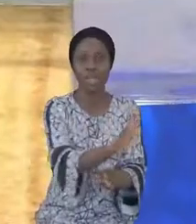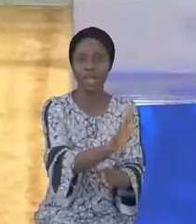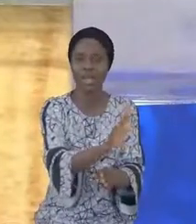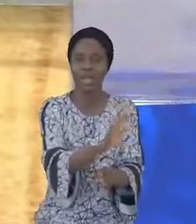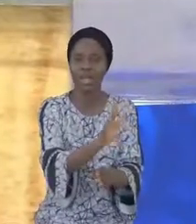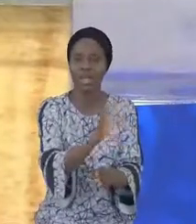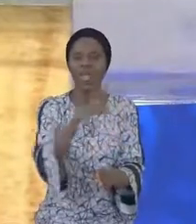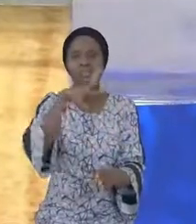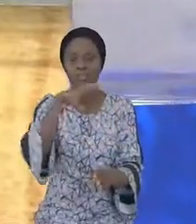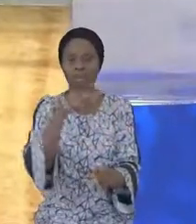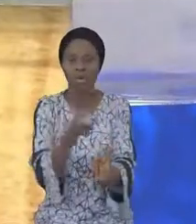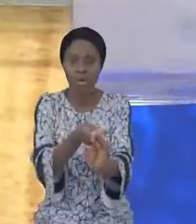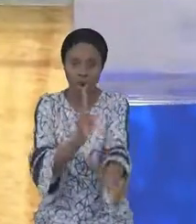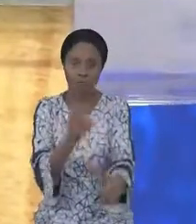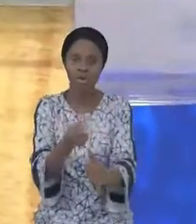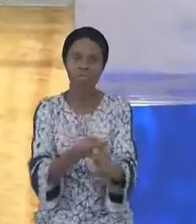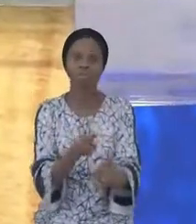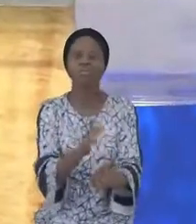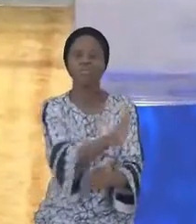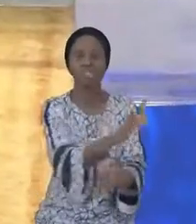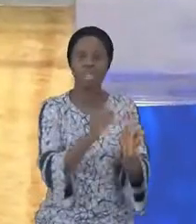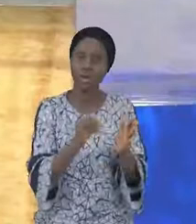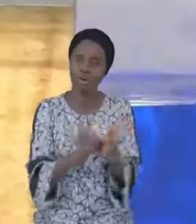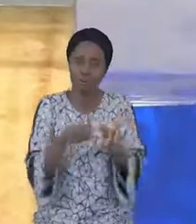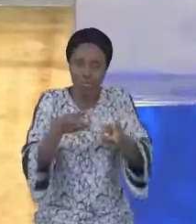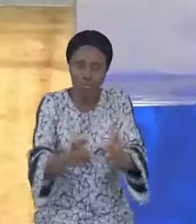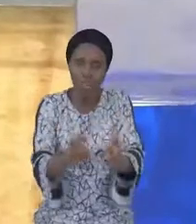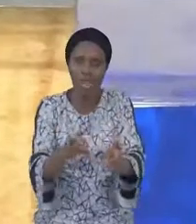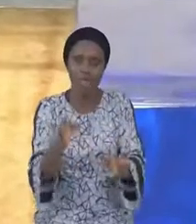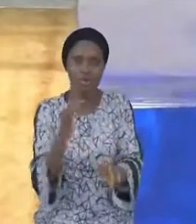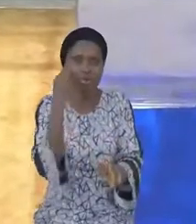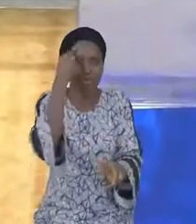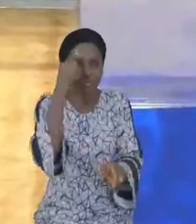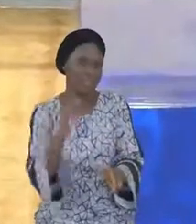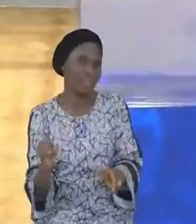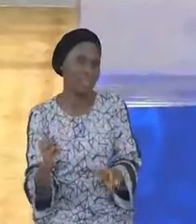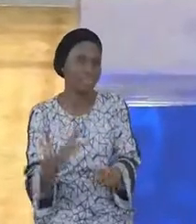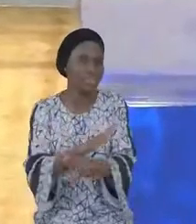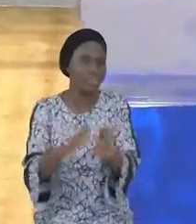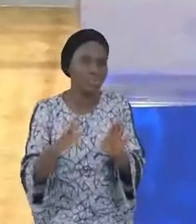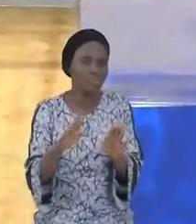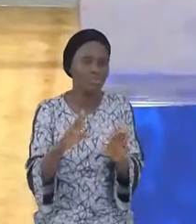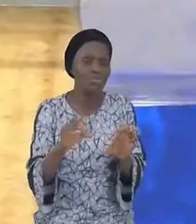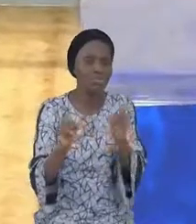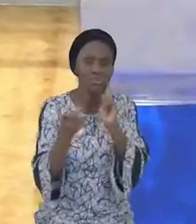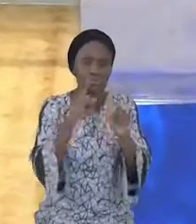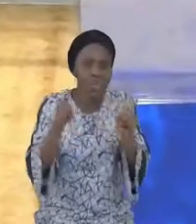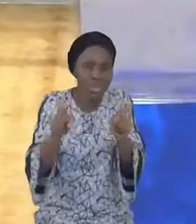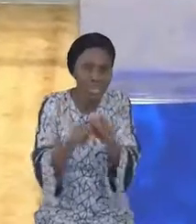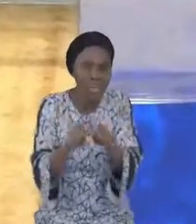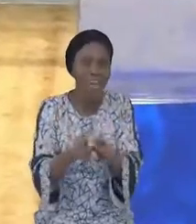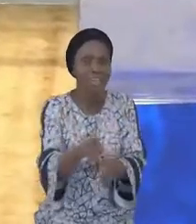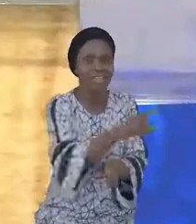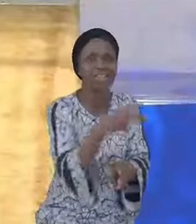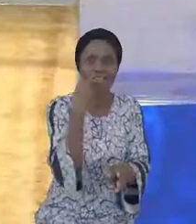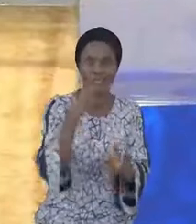corruption. Sortez de leur idéologie. Faut pas penser comme eux. Faut pas parler comme eux.